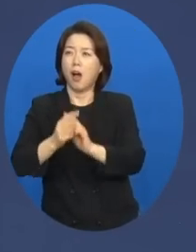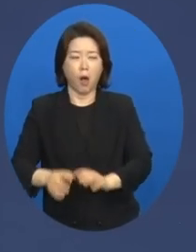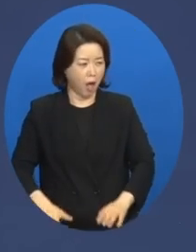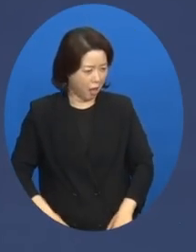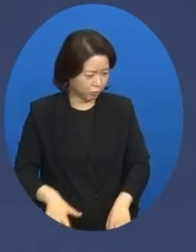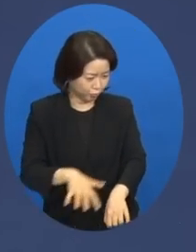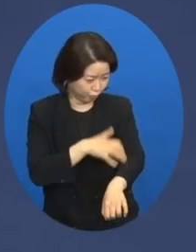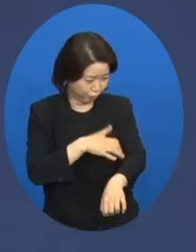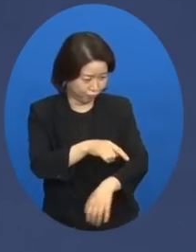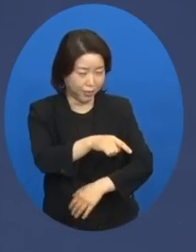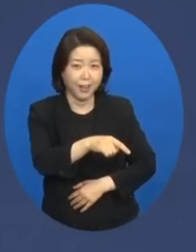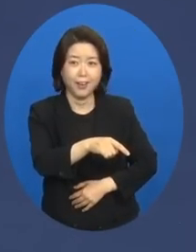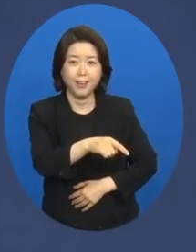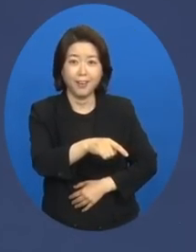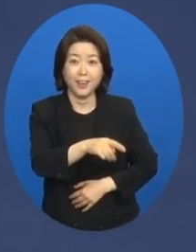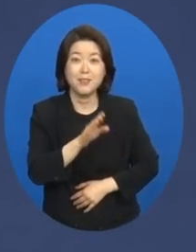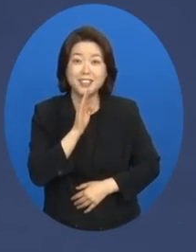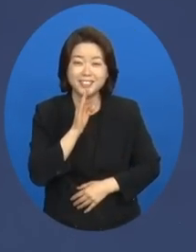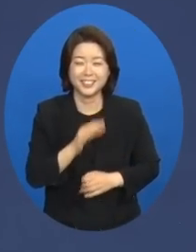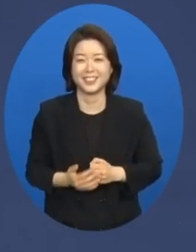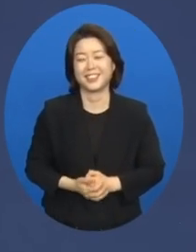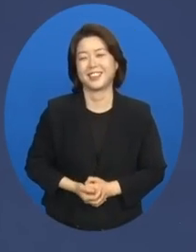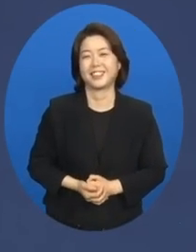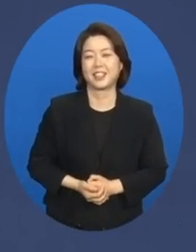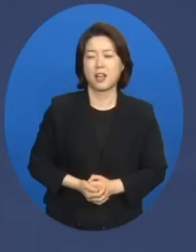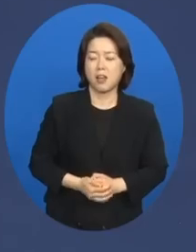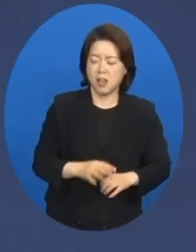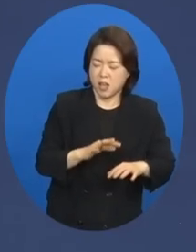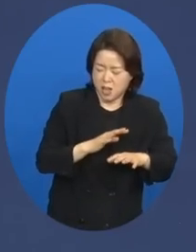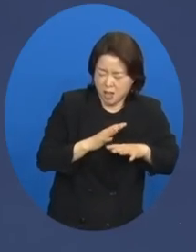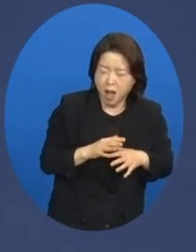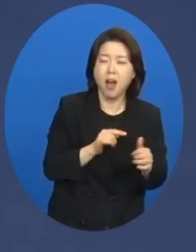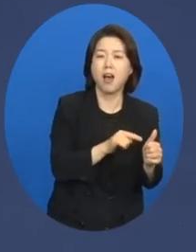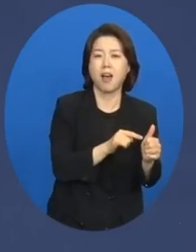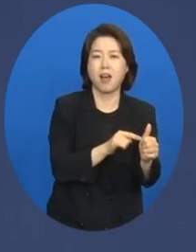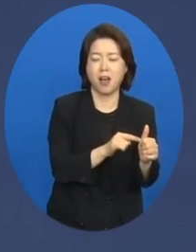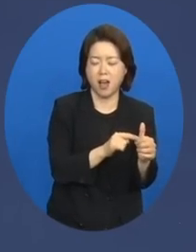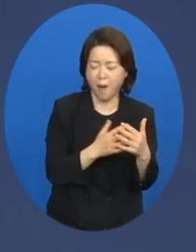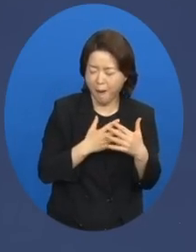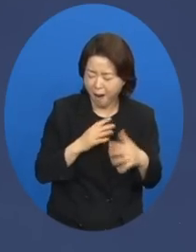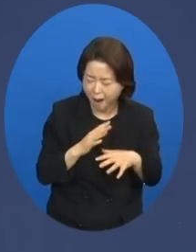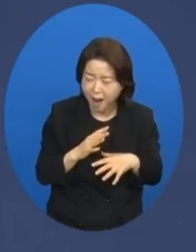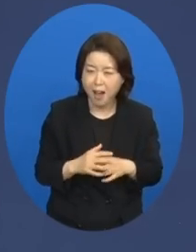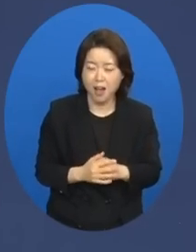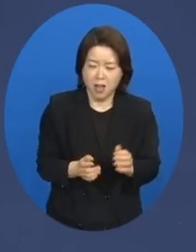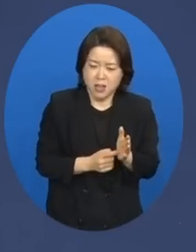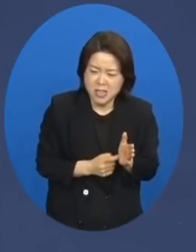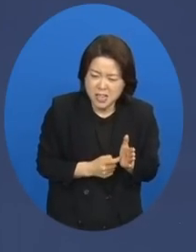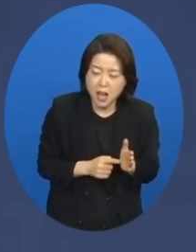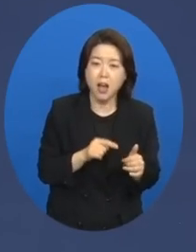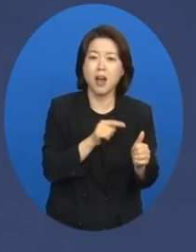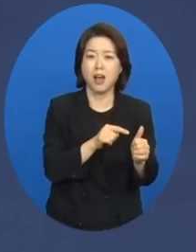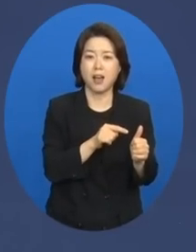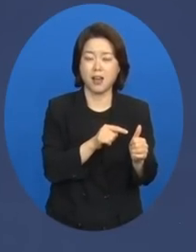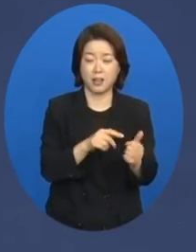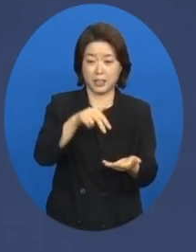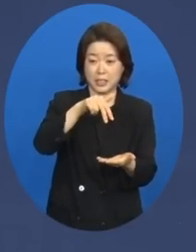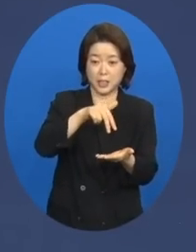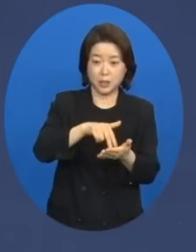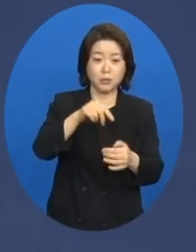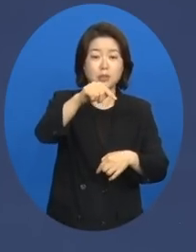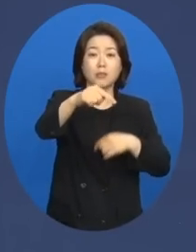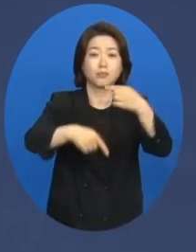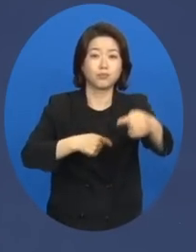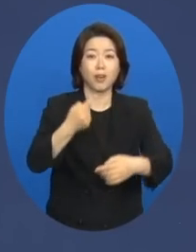이렇게 되면. 얼마나 두려웠으면 얼마나 초조했으면 입장 바꿔놓고 생각해